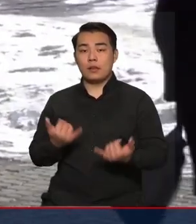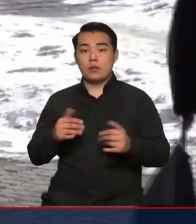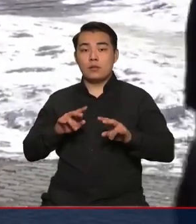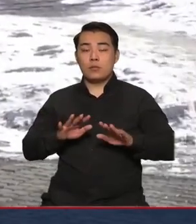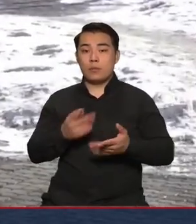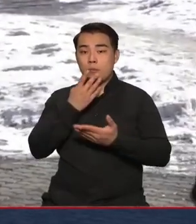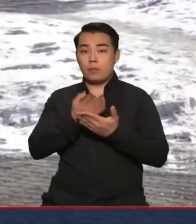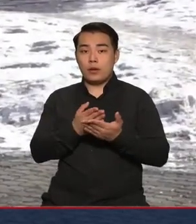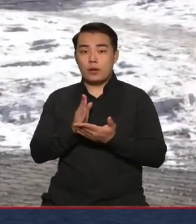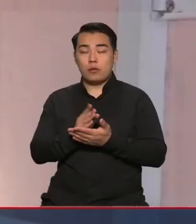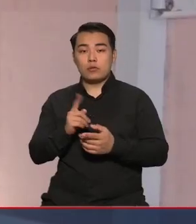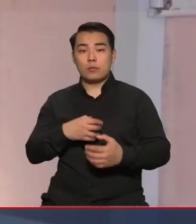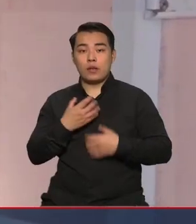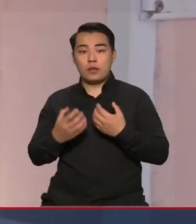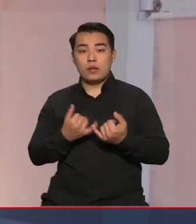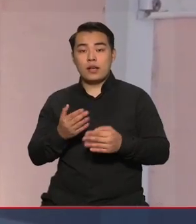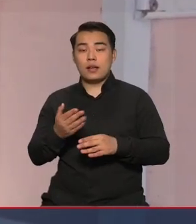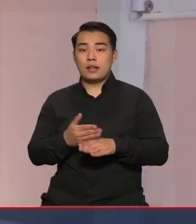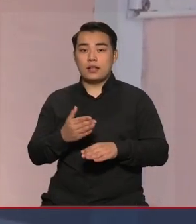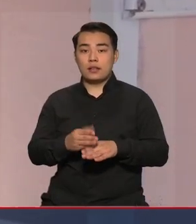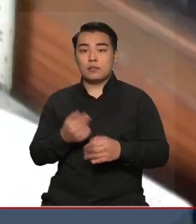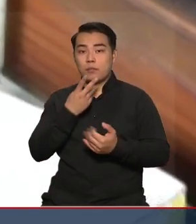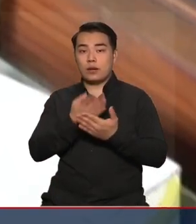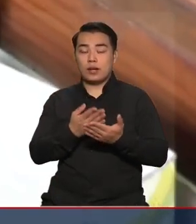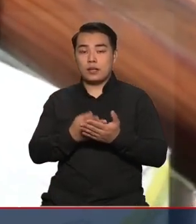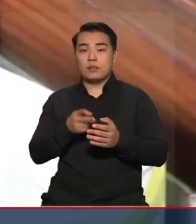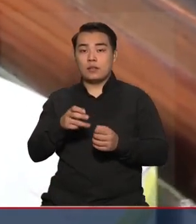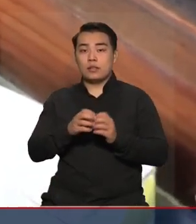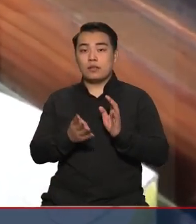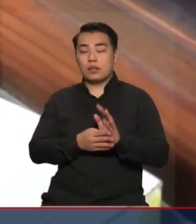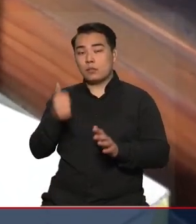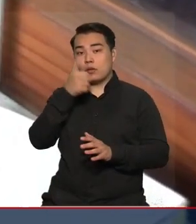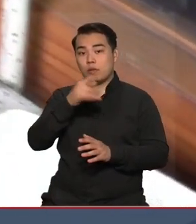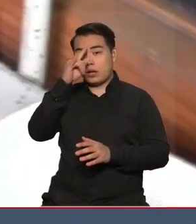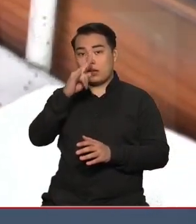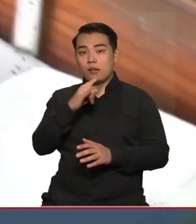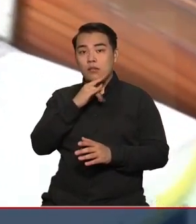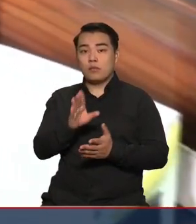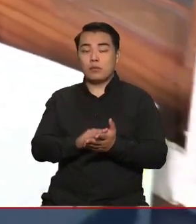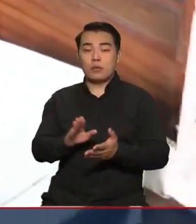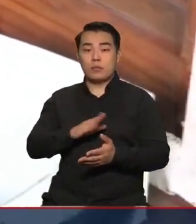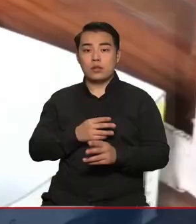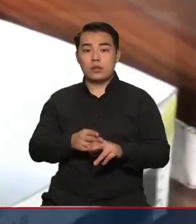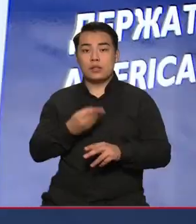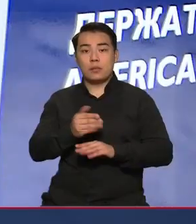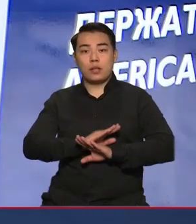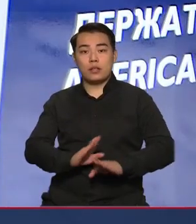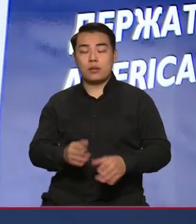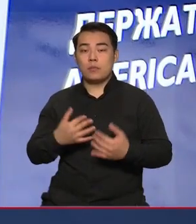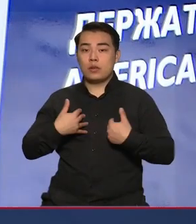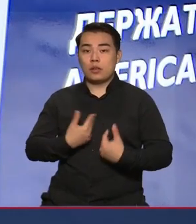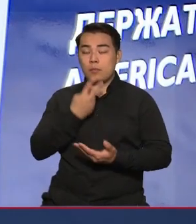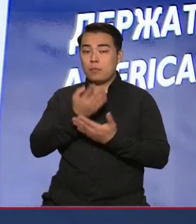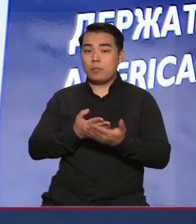Ситуацию омрачает и то, что попавшие под кредитную амнистию в 2019 году казахстанцы вновь стали злостными неплательщиками. Печальный